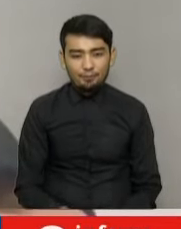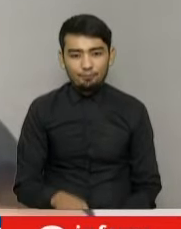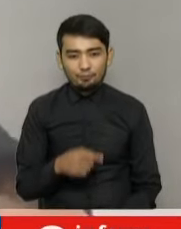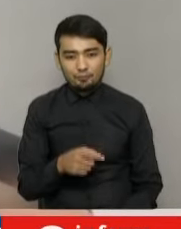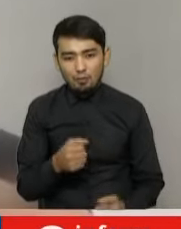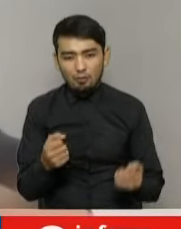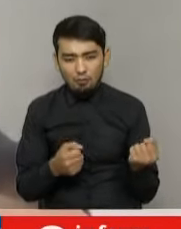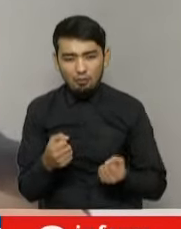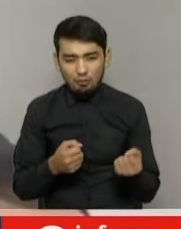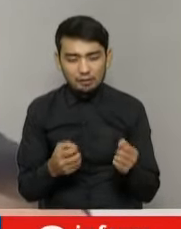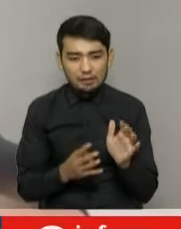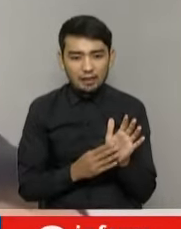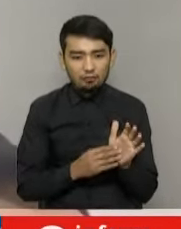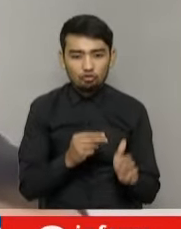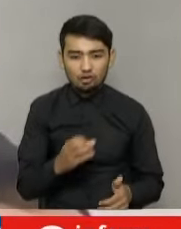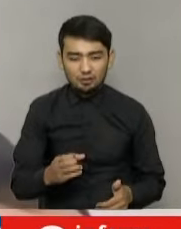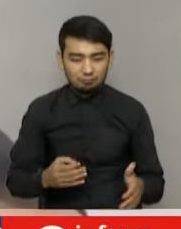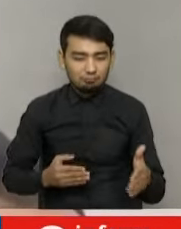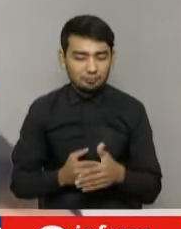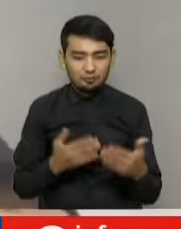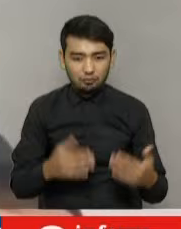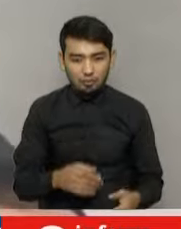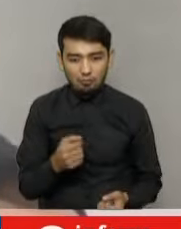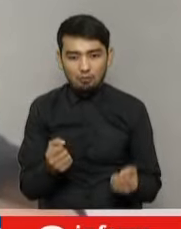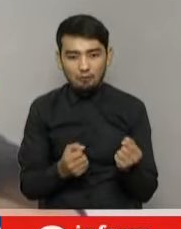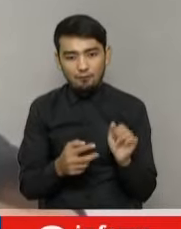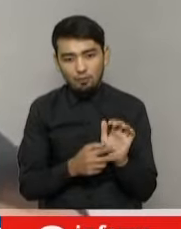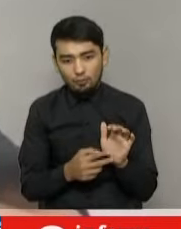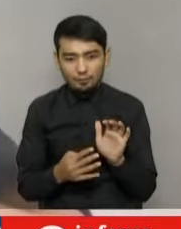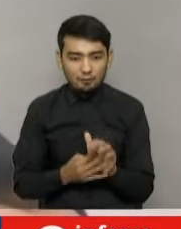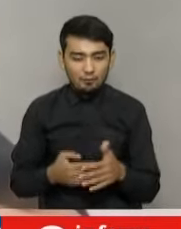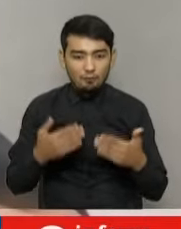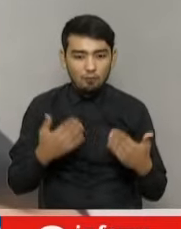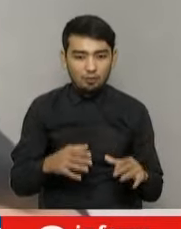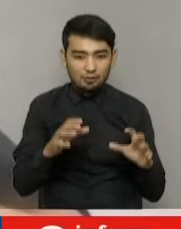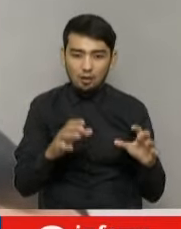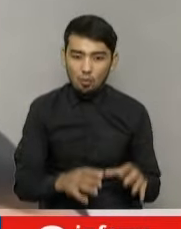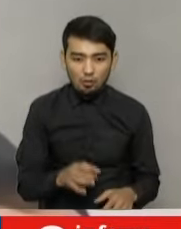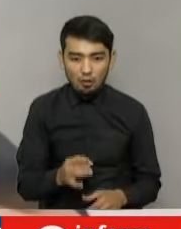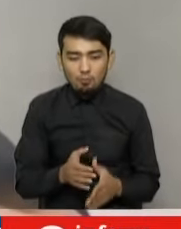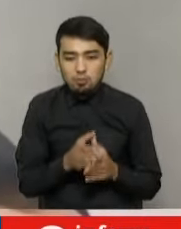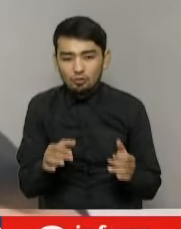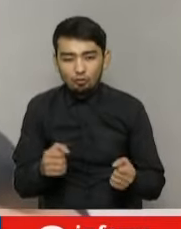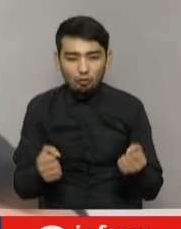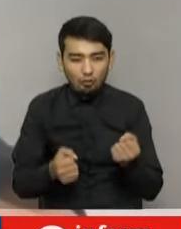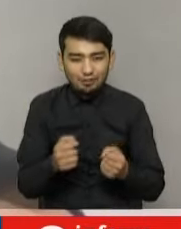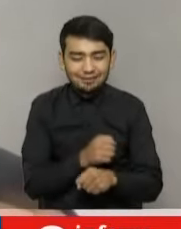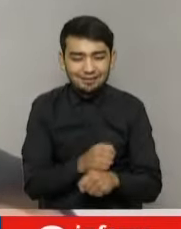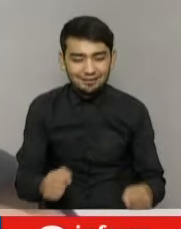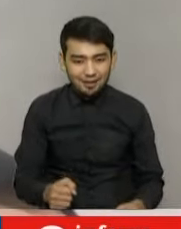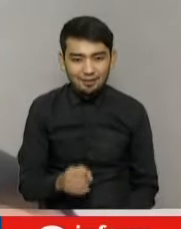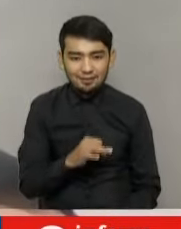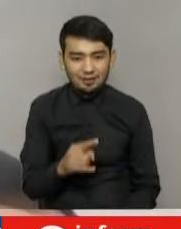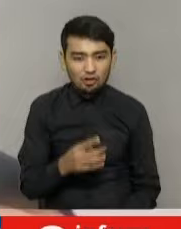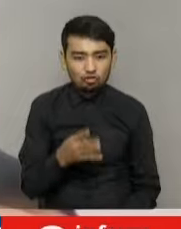часов, то есть максимальное время езды за рулем 8 либо 9 часов по закону. Из них, допустим, 4,5